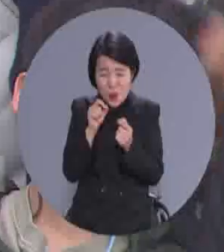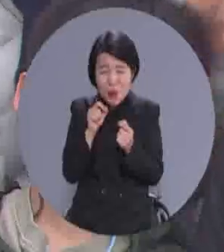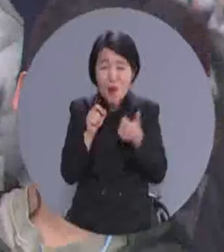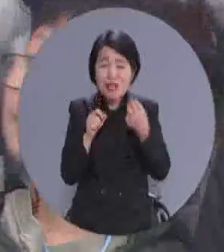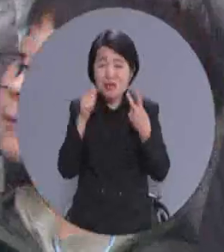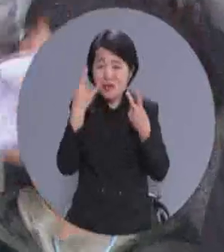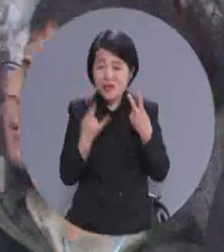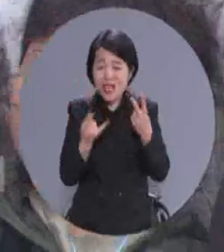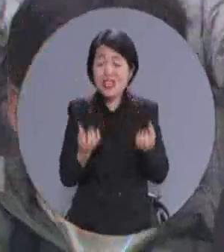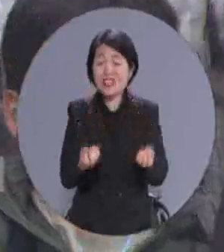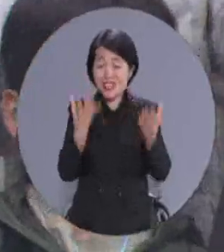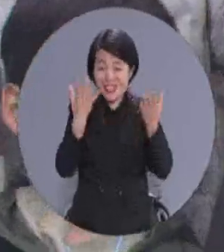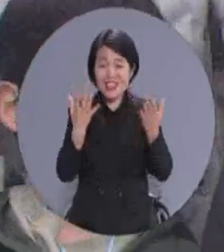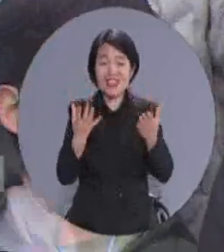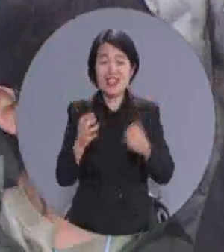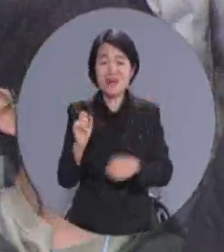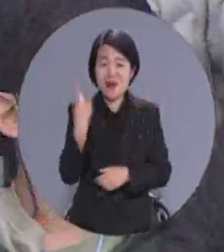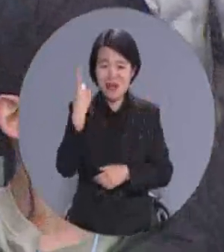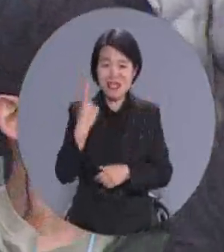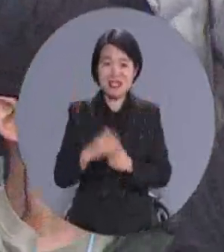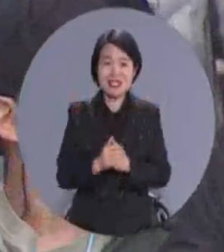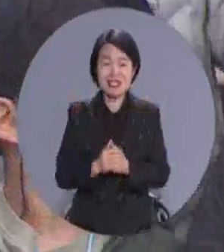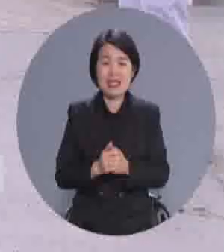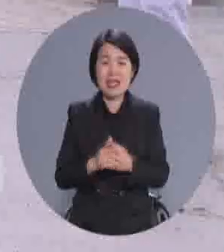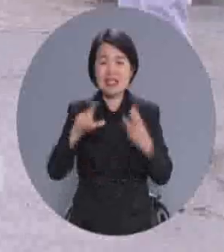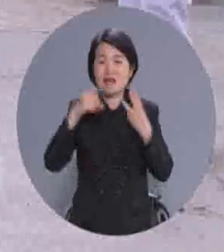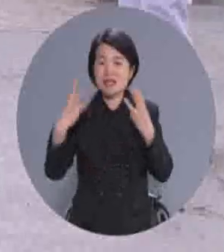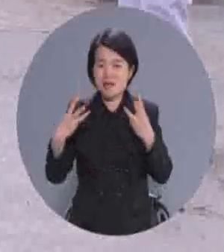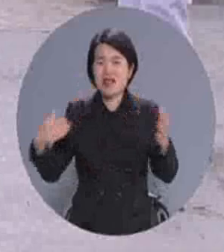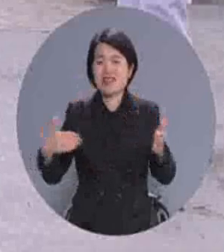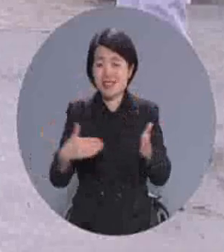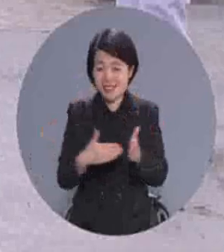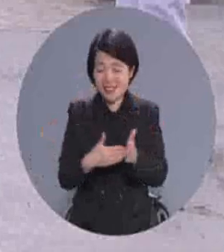제52회 강진청자축제는 다음 달 3일까지